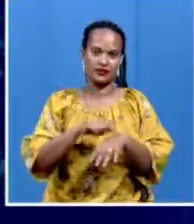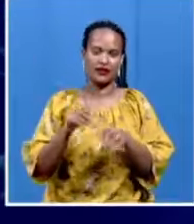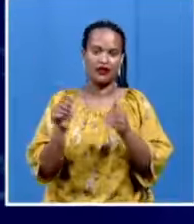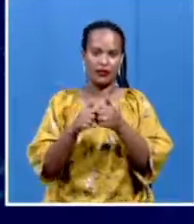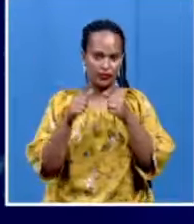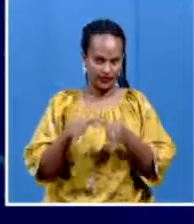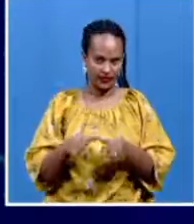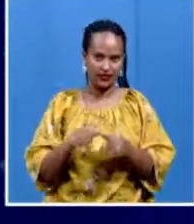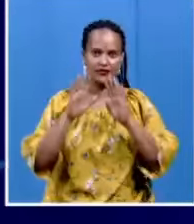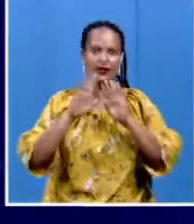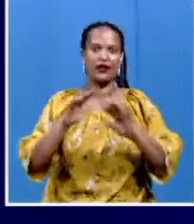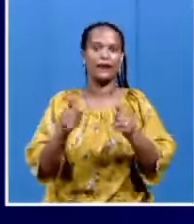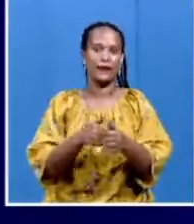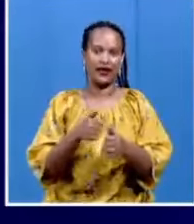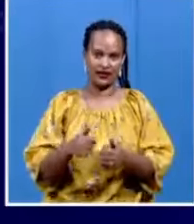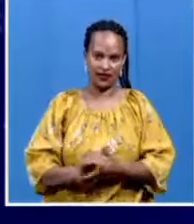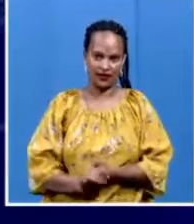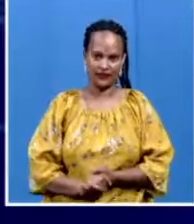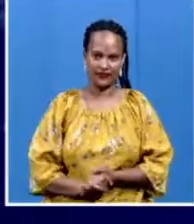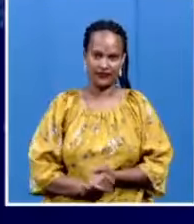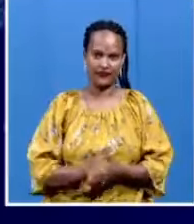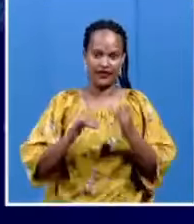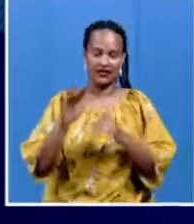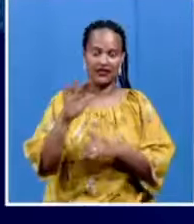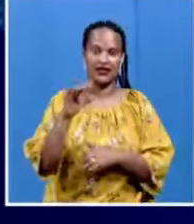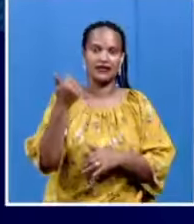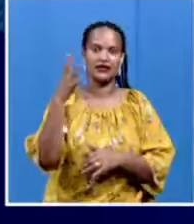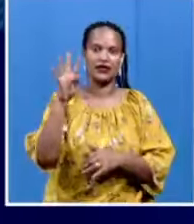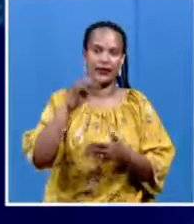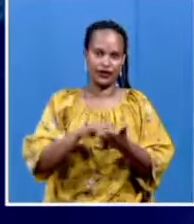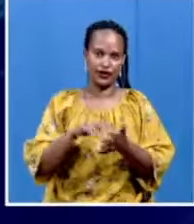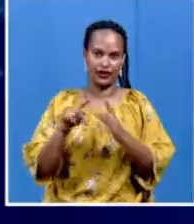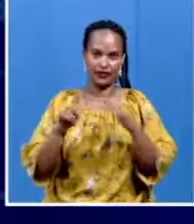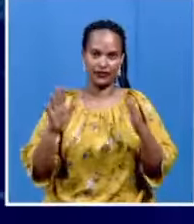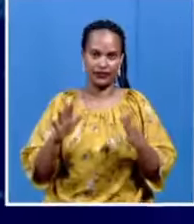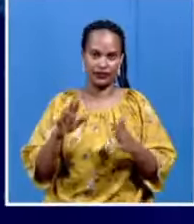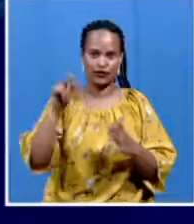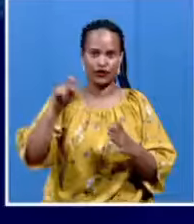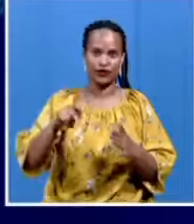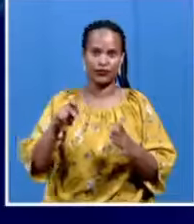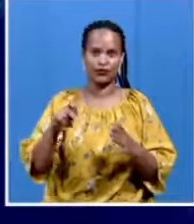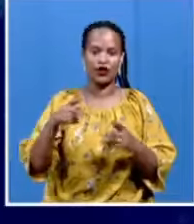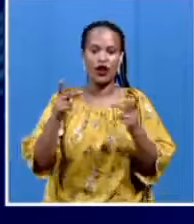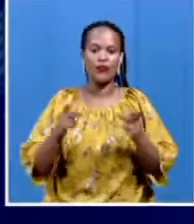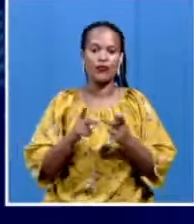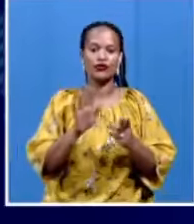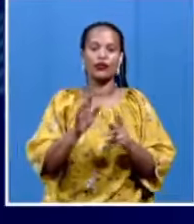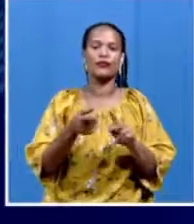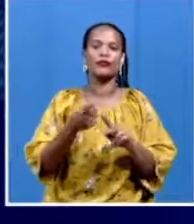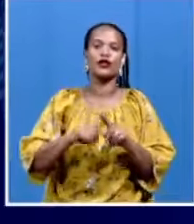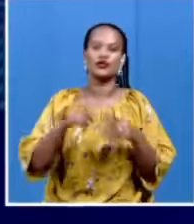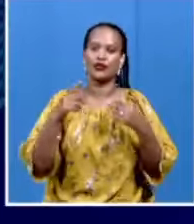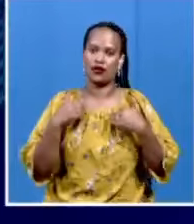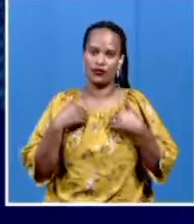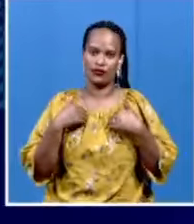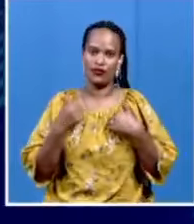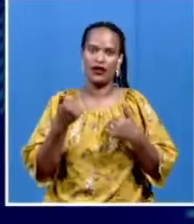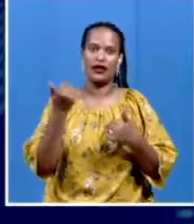ምሳኹም ክፀኒሐ ሰናይ ምክታል። ልዕሊ 14,000 ተመዛበልቲ ዞባ ደቡብ ናብ መረበቶም የምለሱ ኣለዉ።